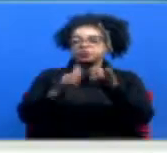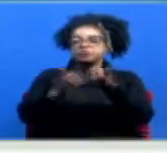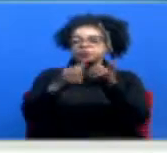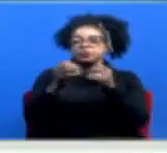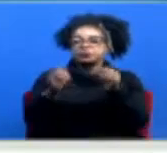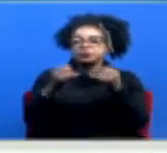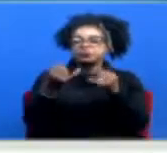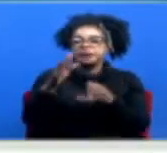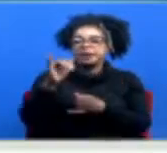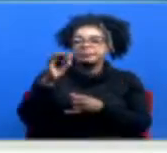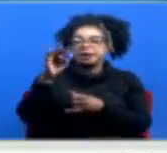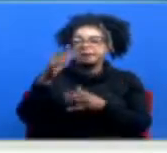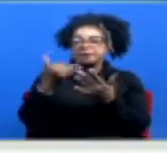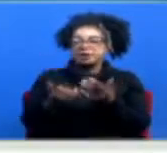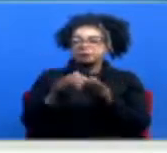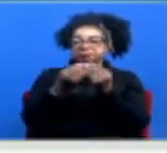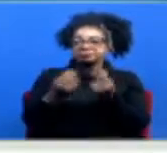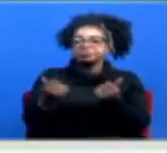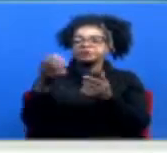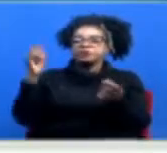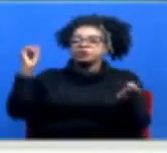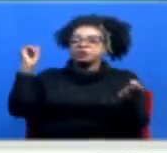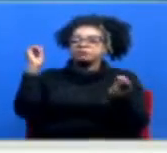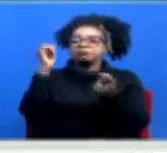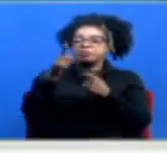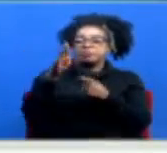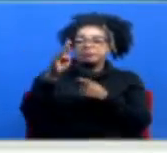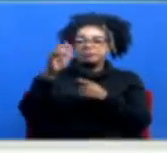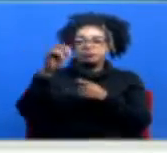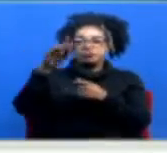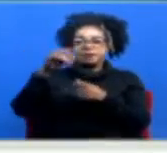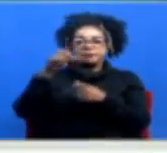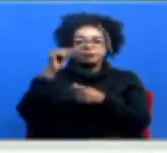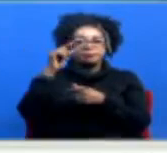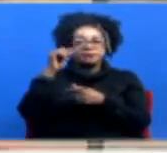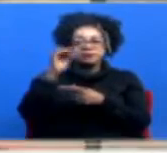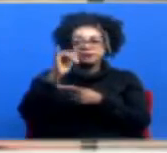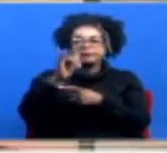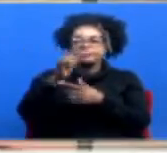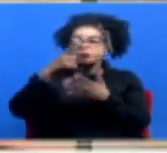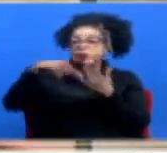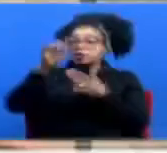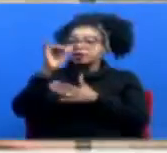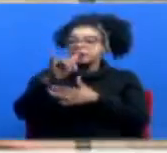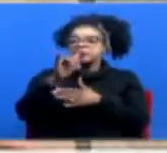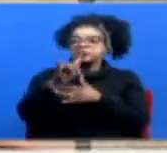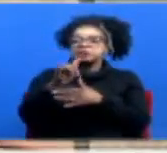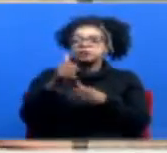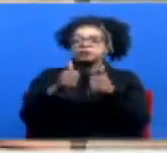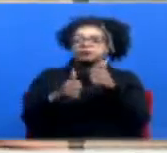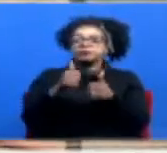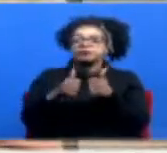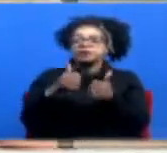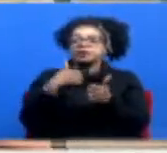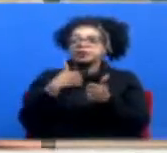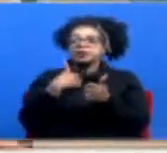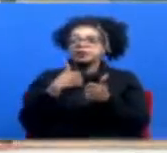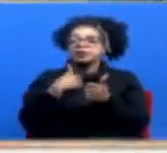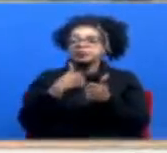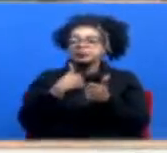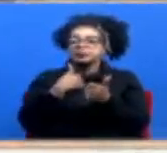Mlengaji shabaha ya kufunga mwaka ya klabu ya Bamburi ya Mombasa, Ndung'u alishinda kitengo cha uzalishaji alipoandikisha alama